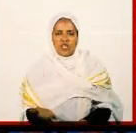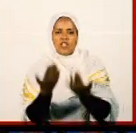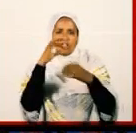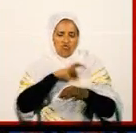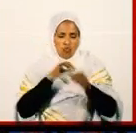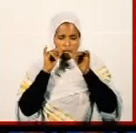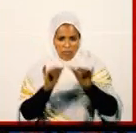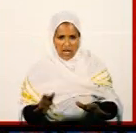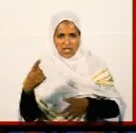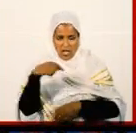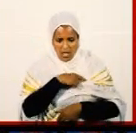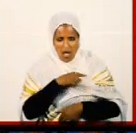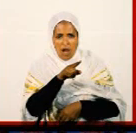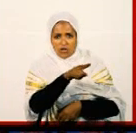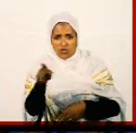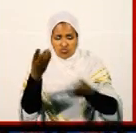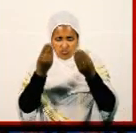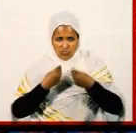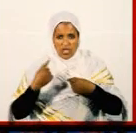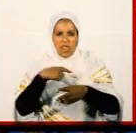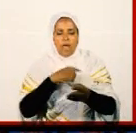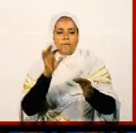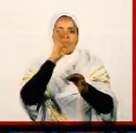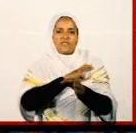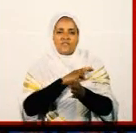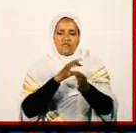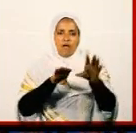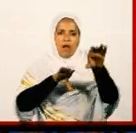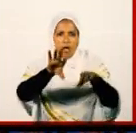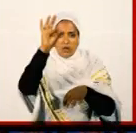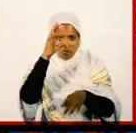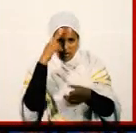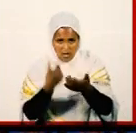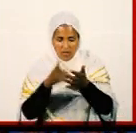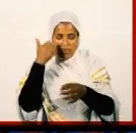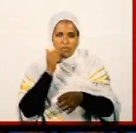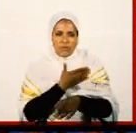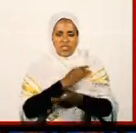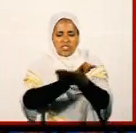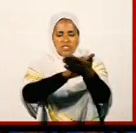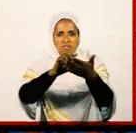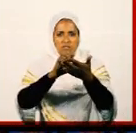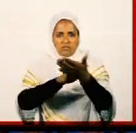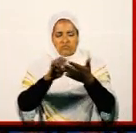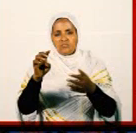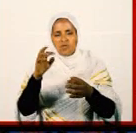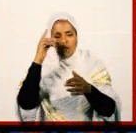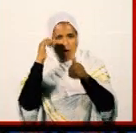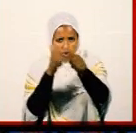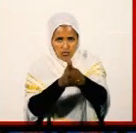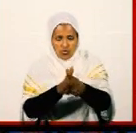የተረፈውን በረከት ለእኛም ለእነሱ የወረደው በረከት ለእኛም እንዲተርፈን ብለን በረከት በእመቤታችን ለቅዱሳን ደቀ